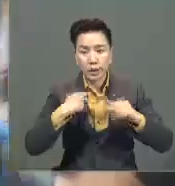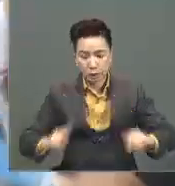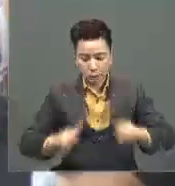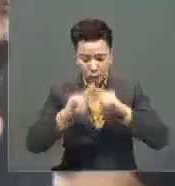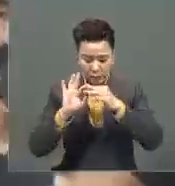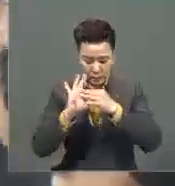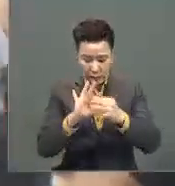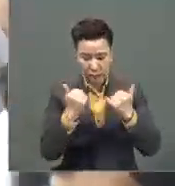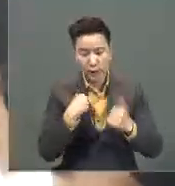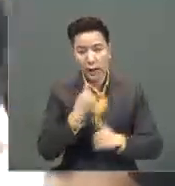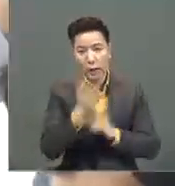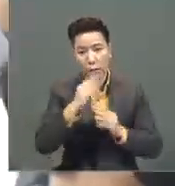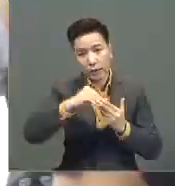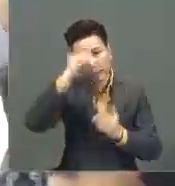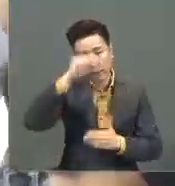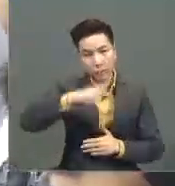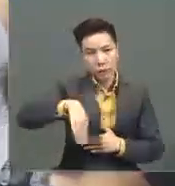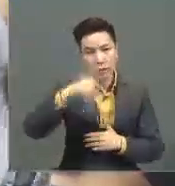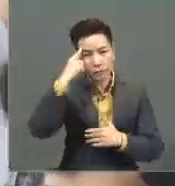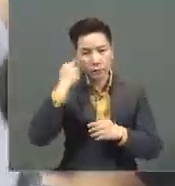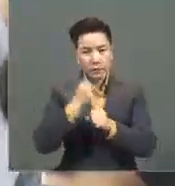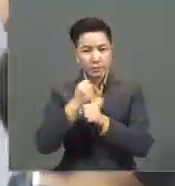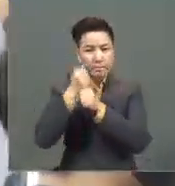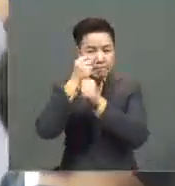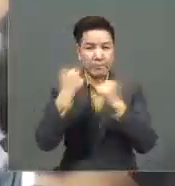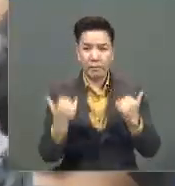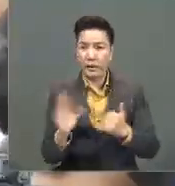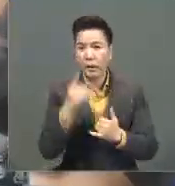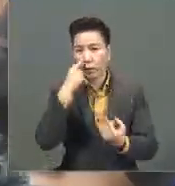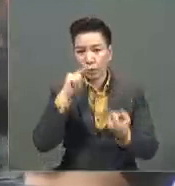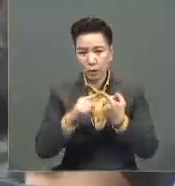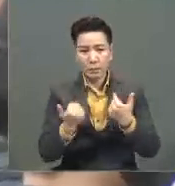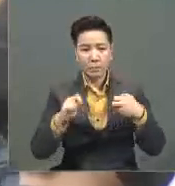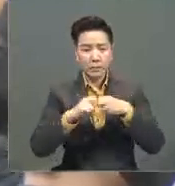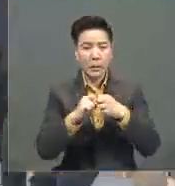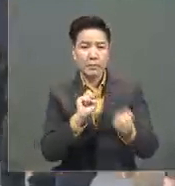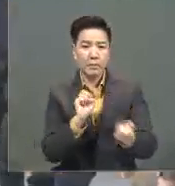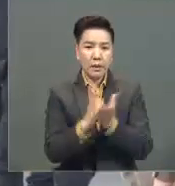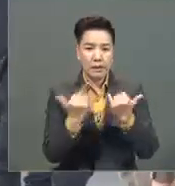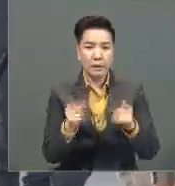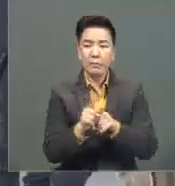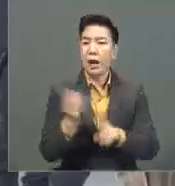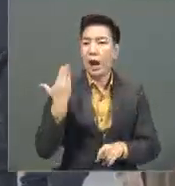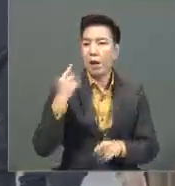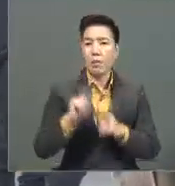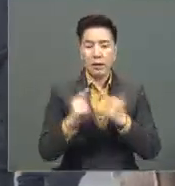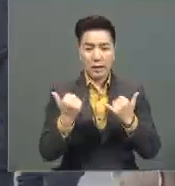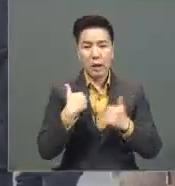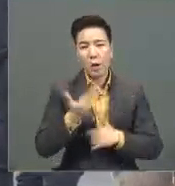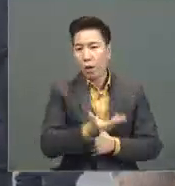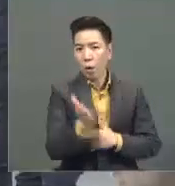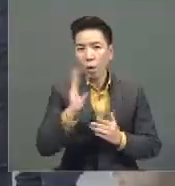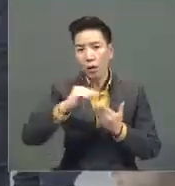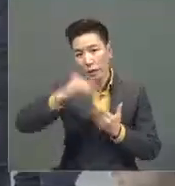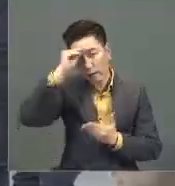ที่เกี่ยวข้องขอให้นักศึกษาอย่าออกมาเคลื่อนไหวชุมนุมในช่วงนี้เพราะเกรงว่าจะเกิดสถานการณ์บานปลายเหมือนในอดีตแล้วก็ขอร้อง